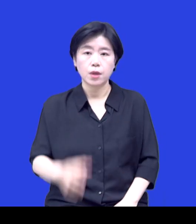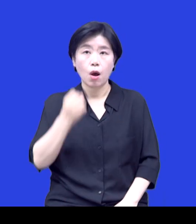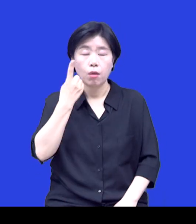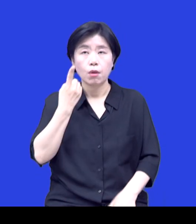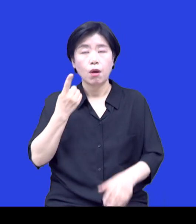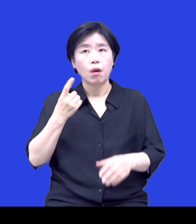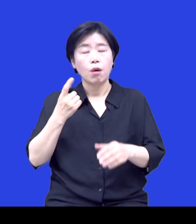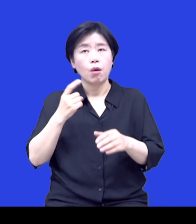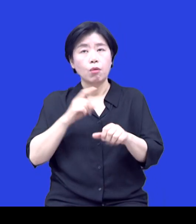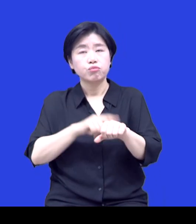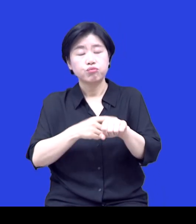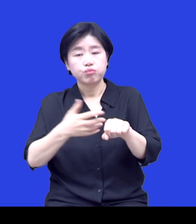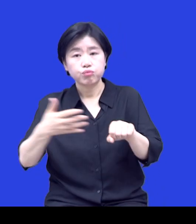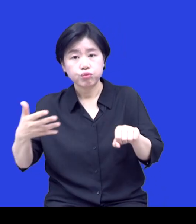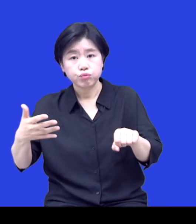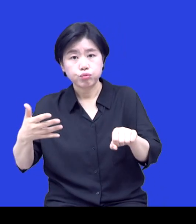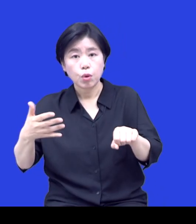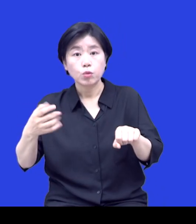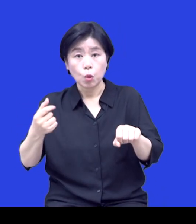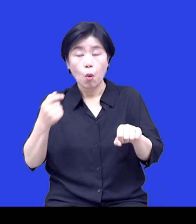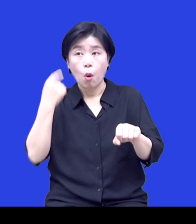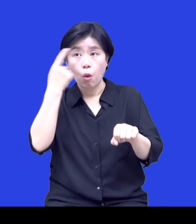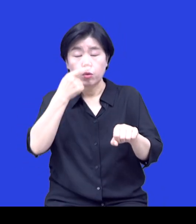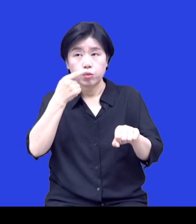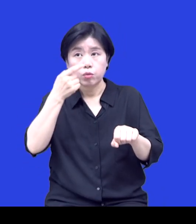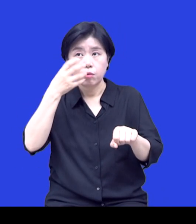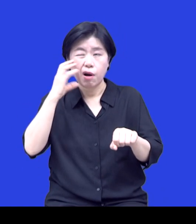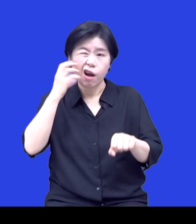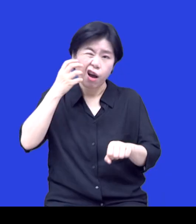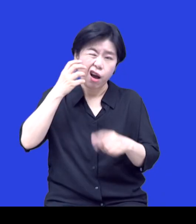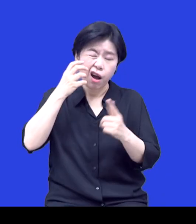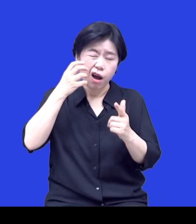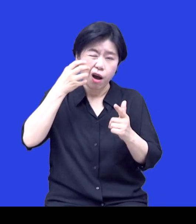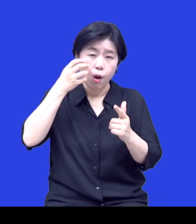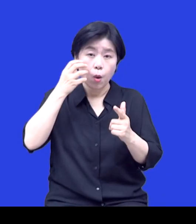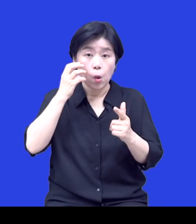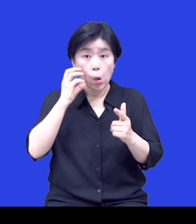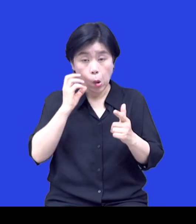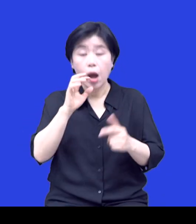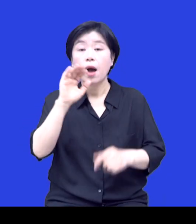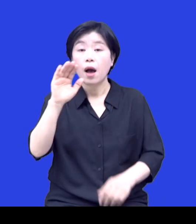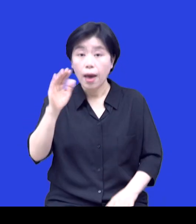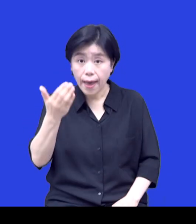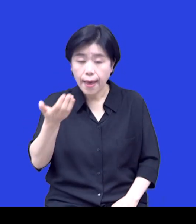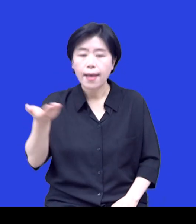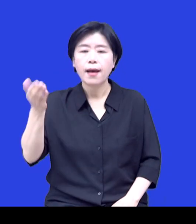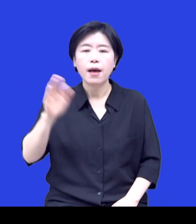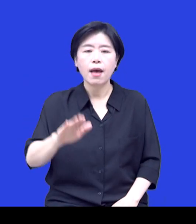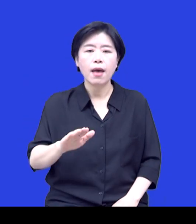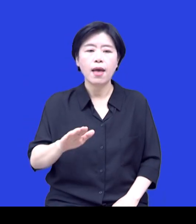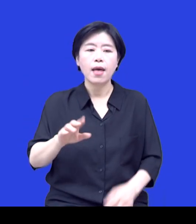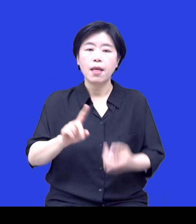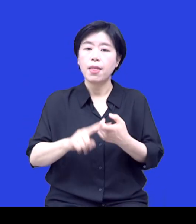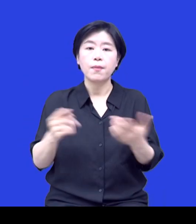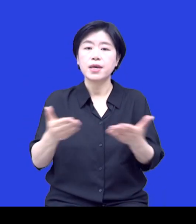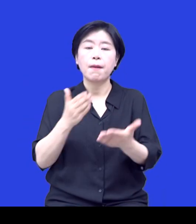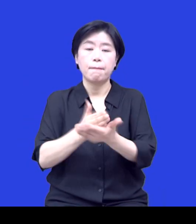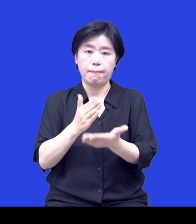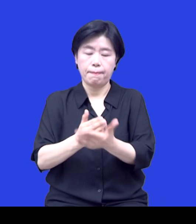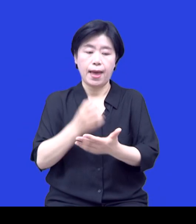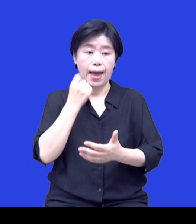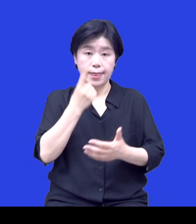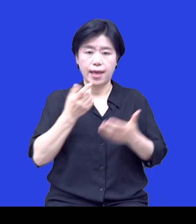된다. 따뜻한 데 가서 한 달은 있어라. 그래가지고 이제 괌에 가서 이제 한 달 반을 있었는데 한참